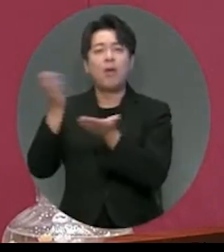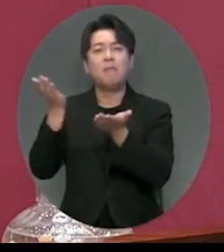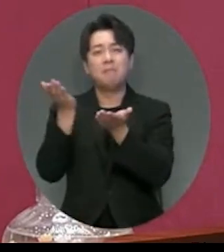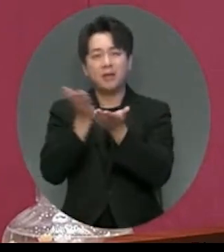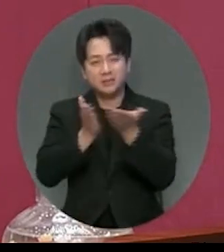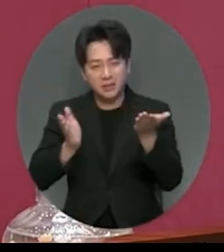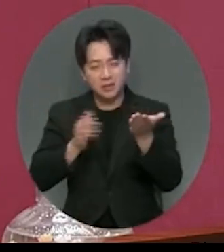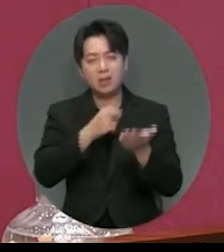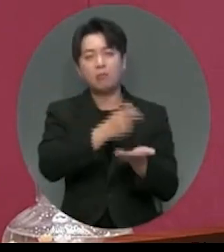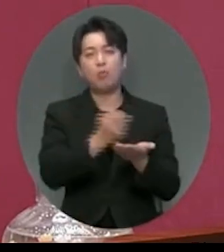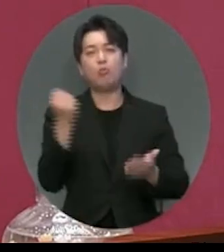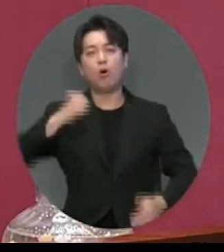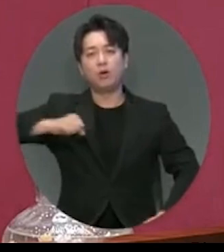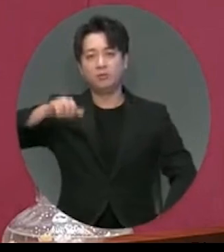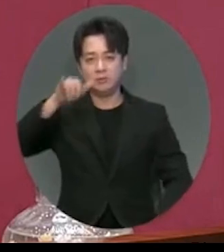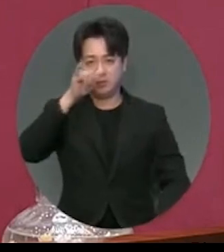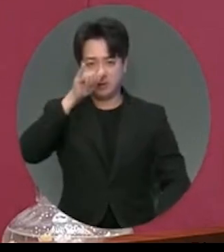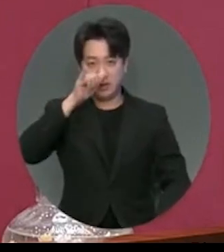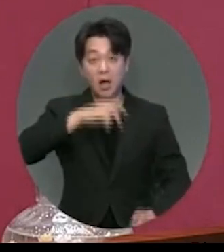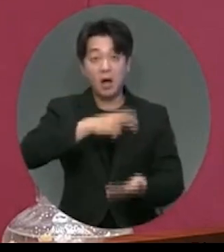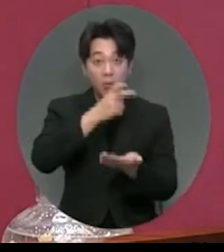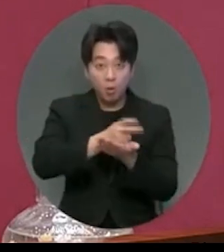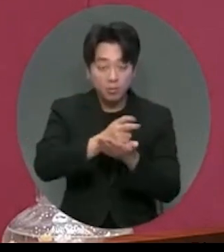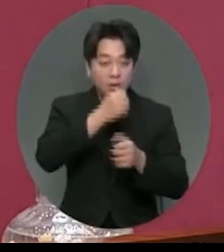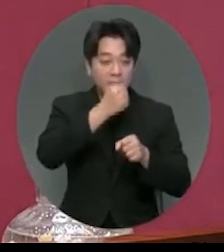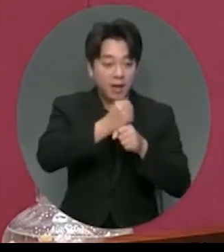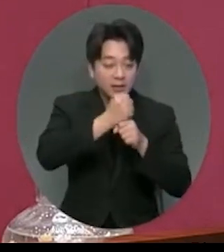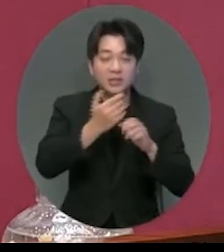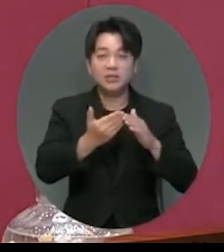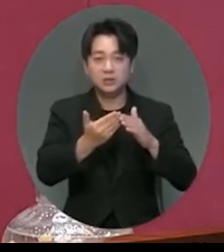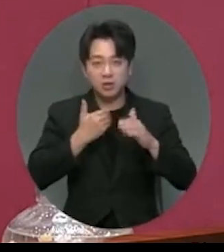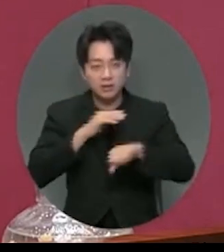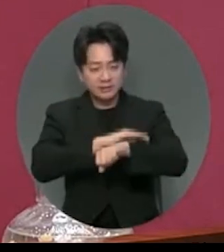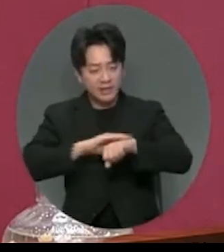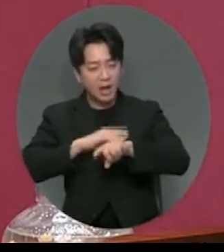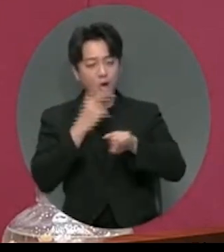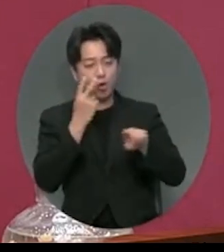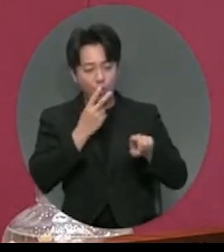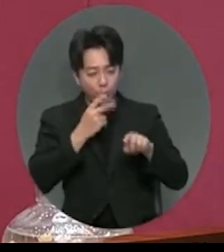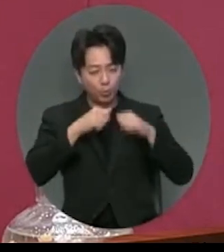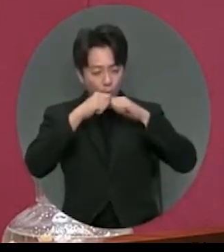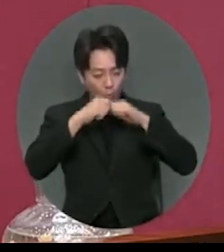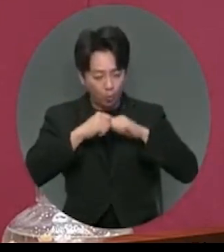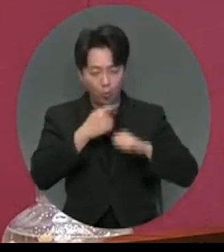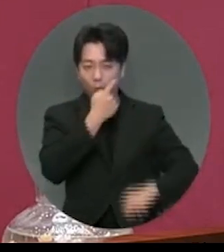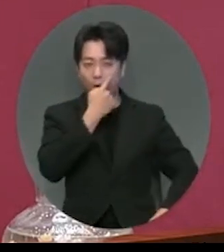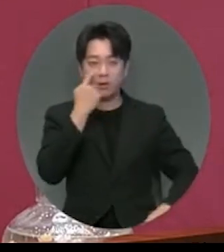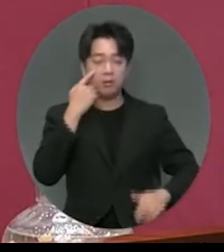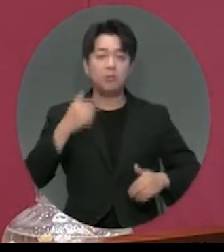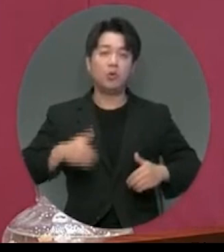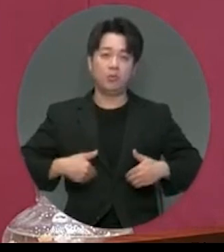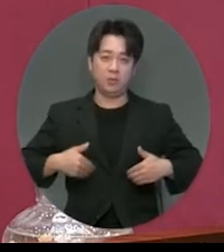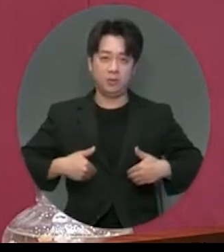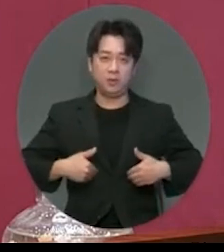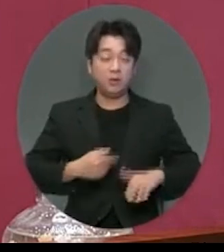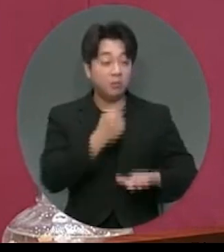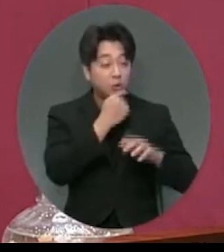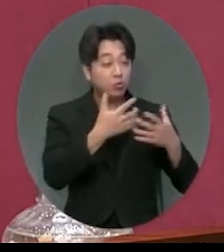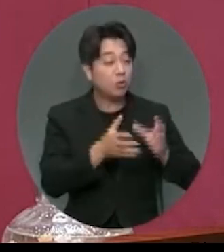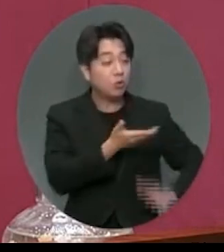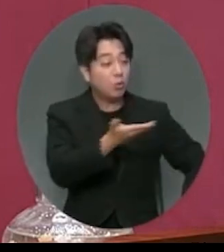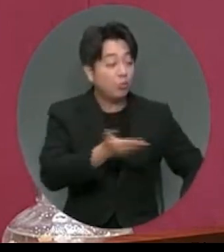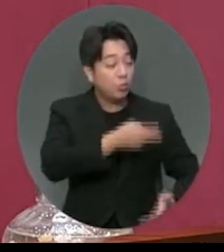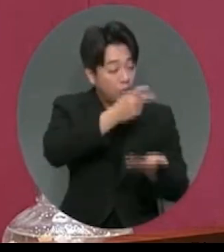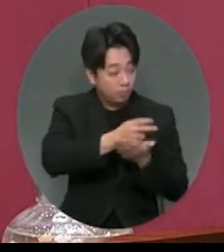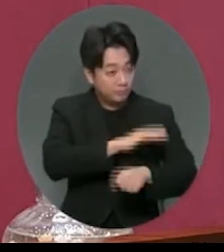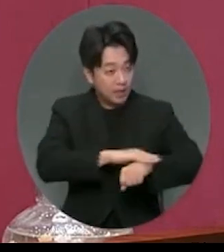법을 만들려면 제대로 검토하고 만들어 주십시오. 민주당에도 법률 전문가가 있지 않습니까?